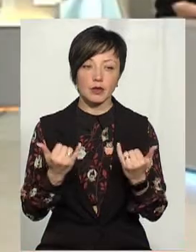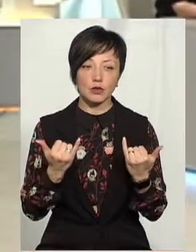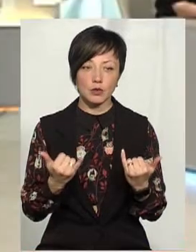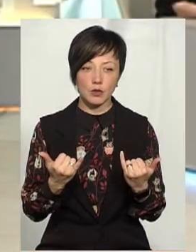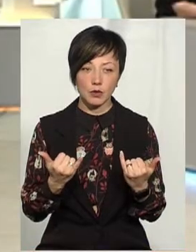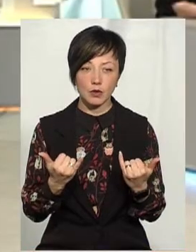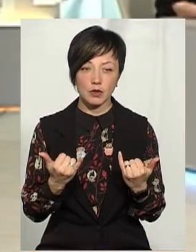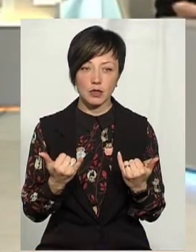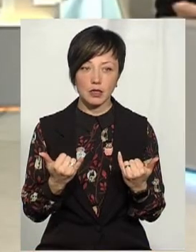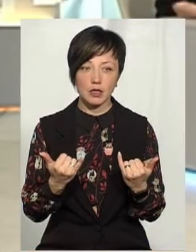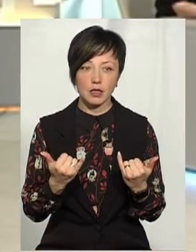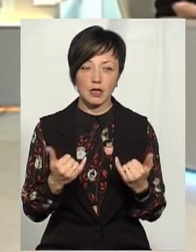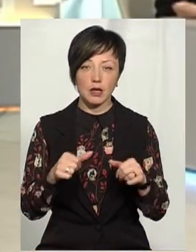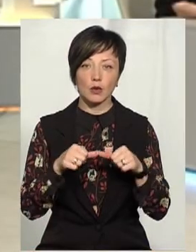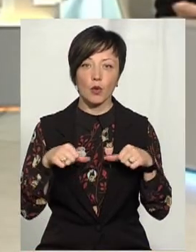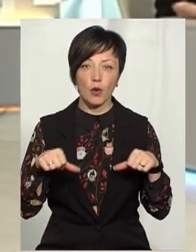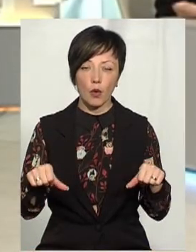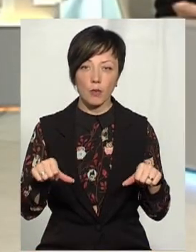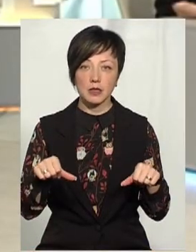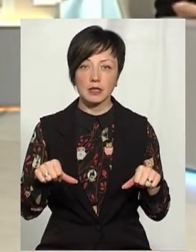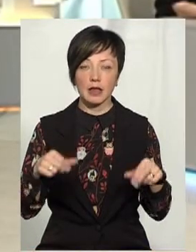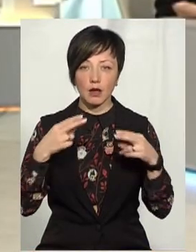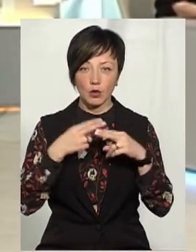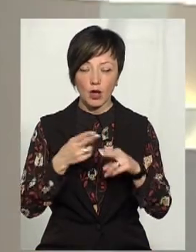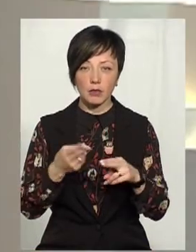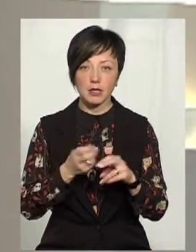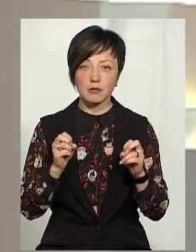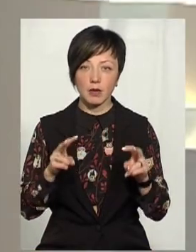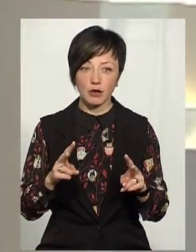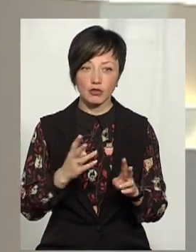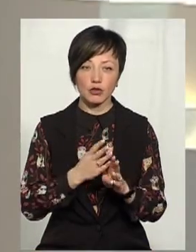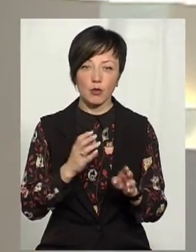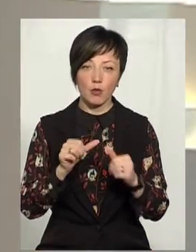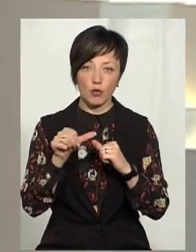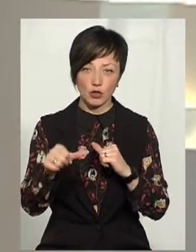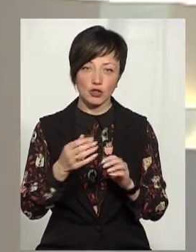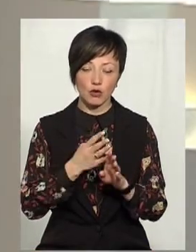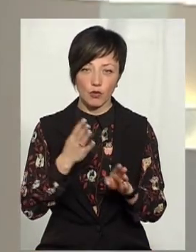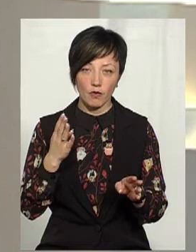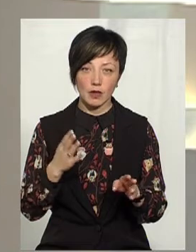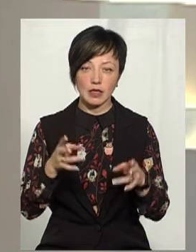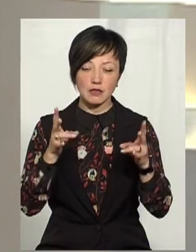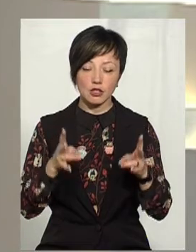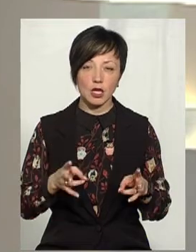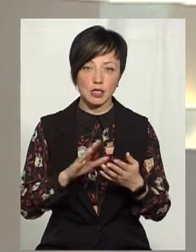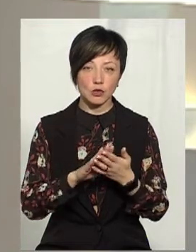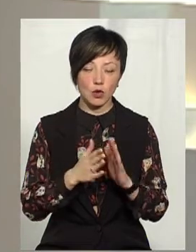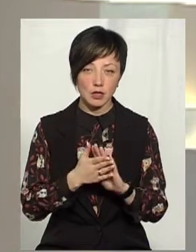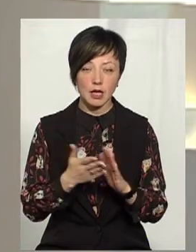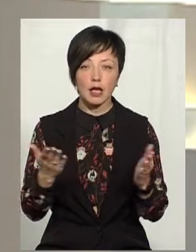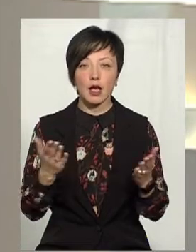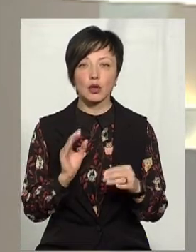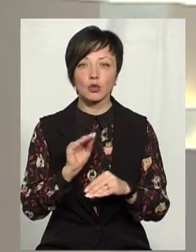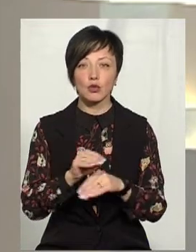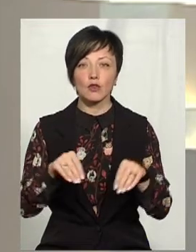Сьогодні, як Ви вже згадали, засідала комісія з техногенно-екологічної безпеки, чергова, позачергова комісія, так, та надзвичайних ситуацій.